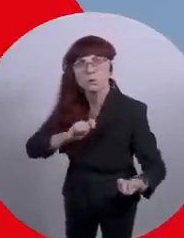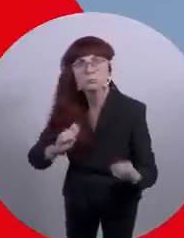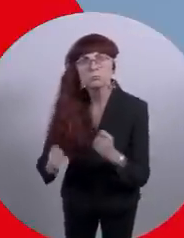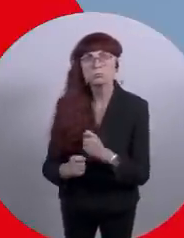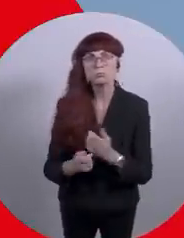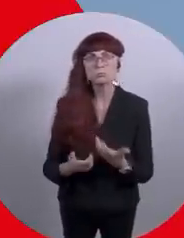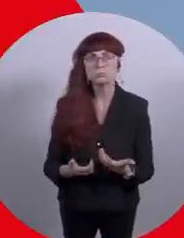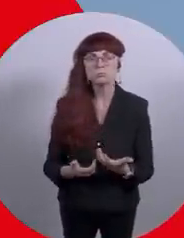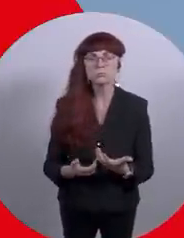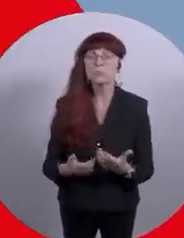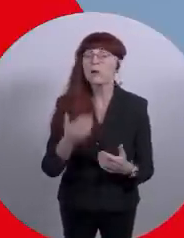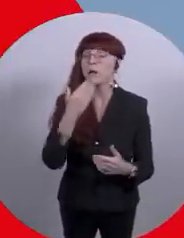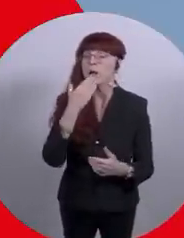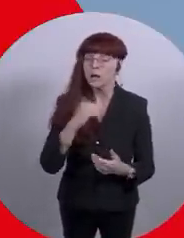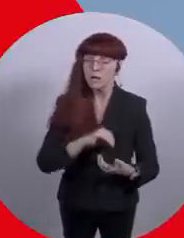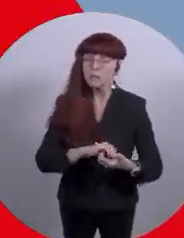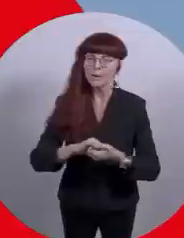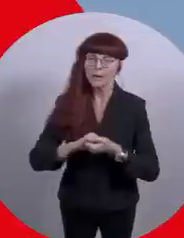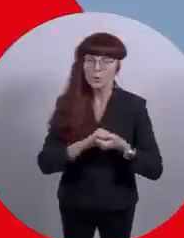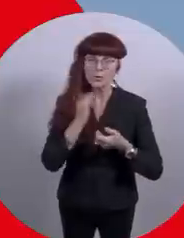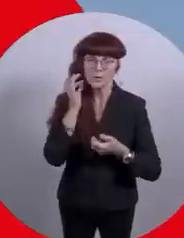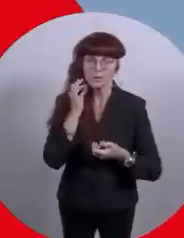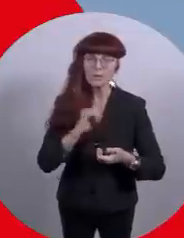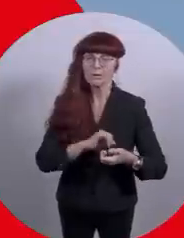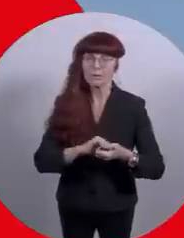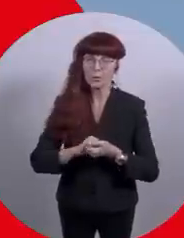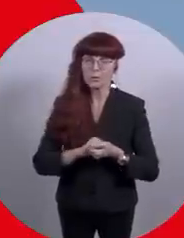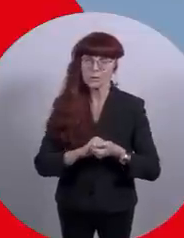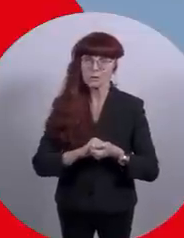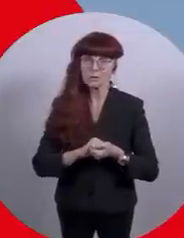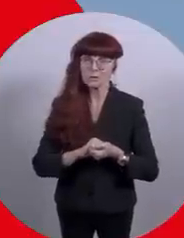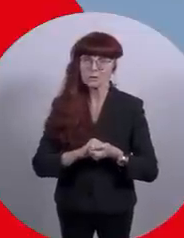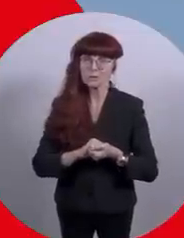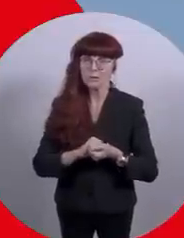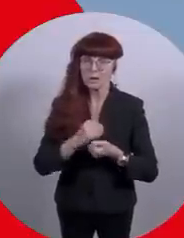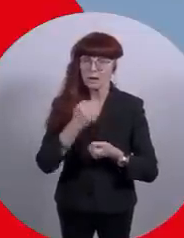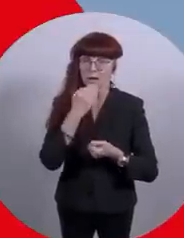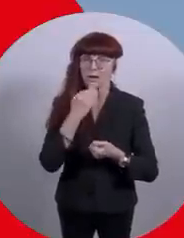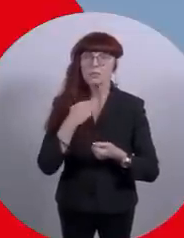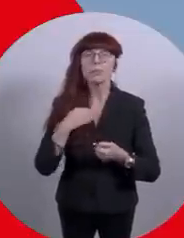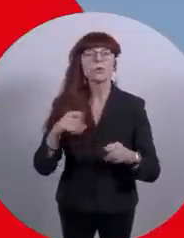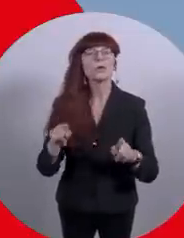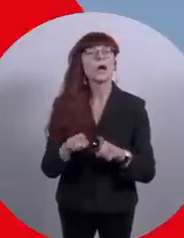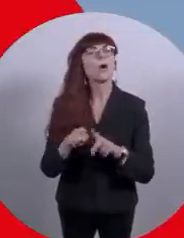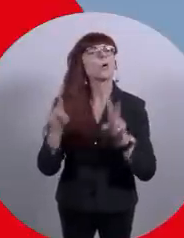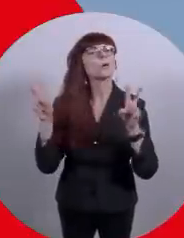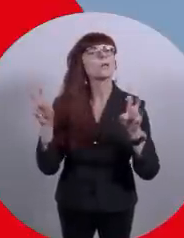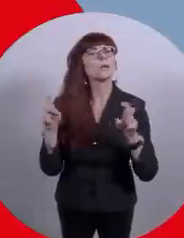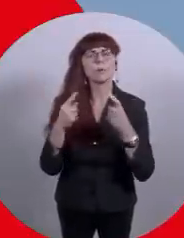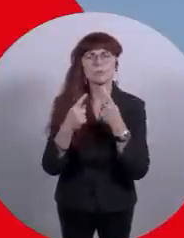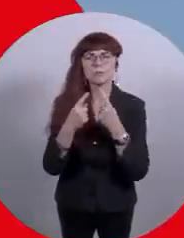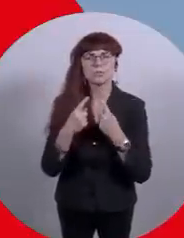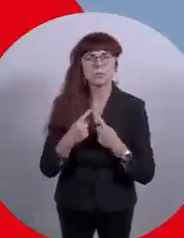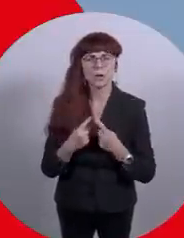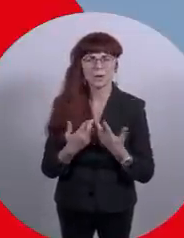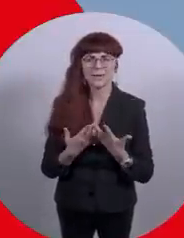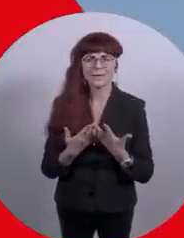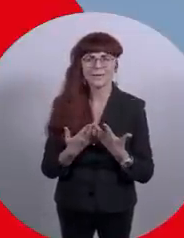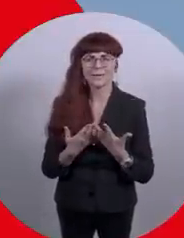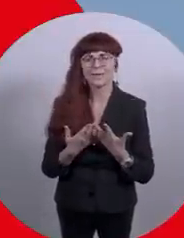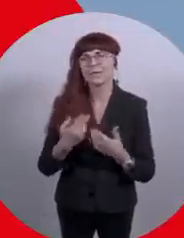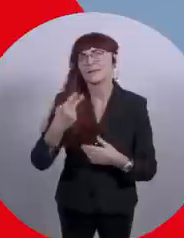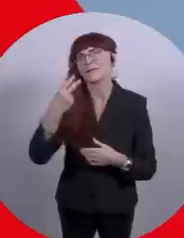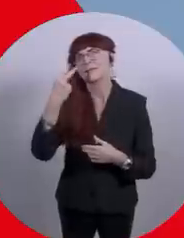liebe Genossinnen liebe Genossen nicht möchte auch Themen ansprechen die wir natürlich in